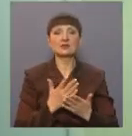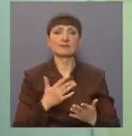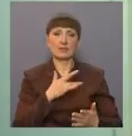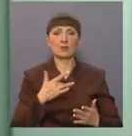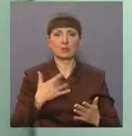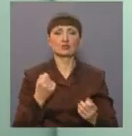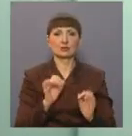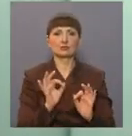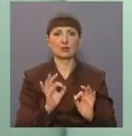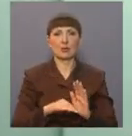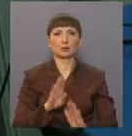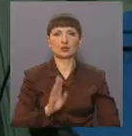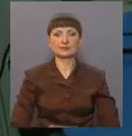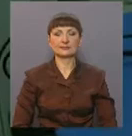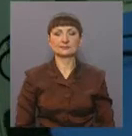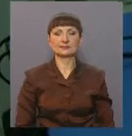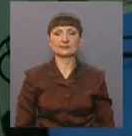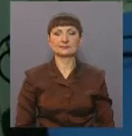фазе.